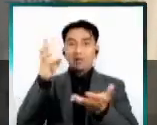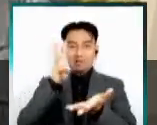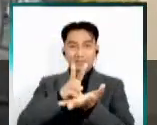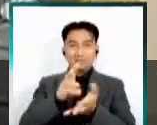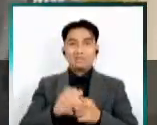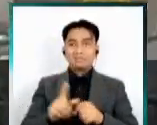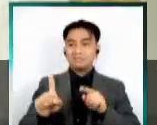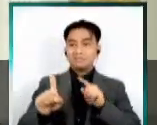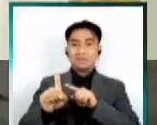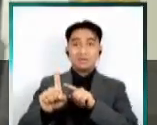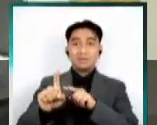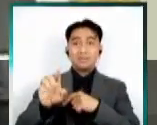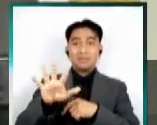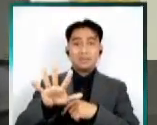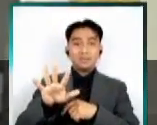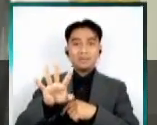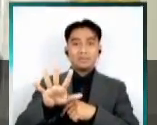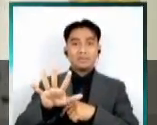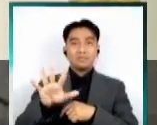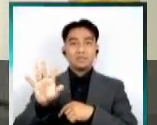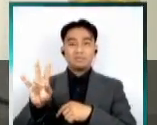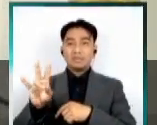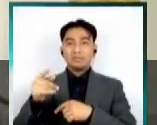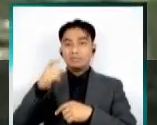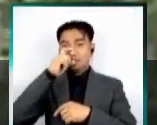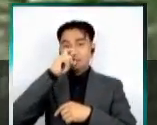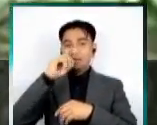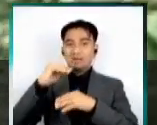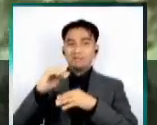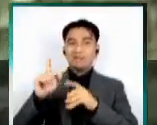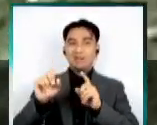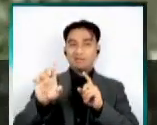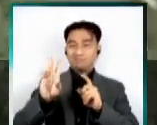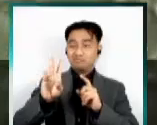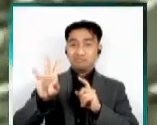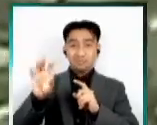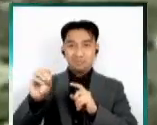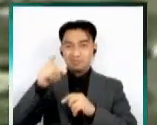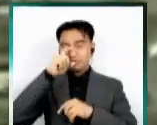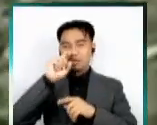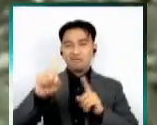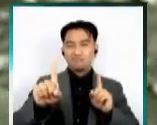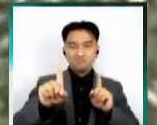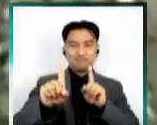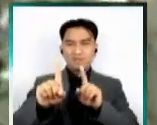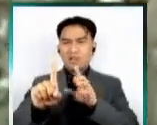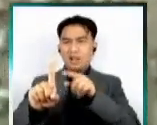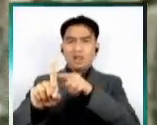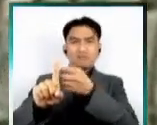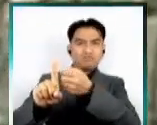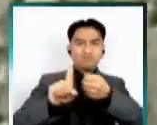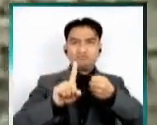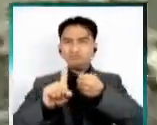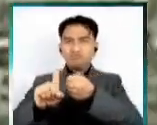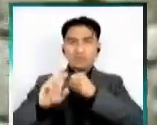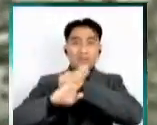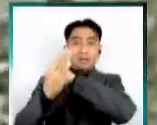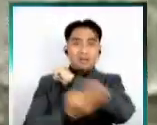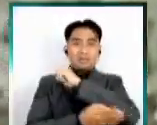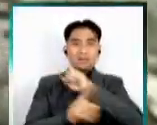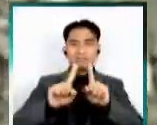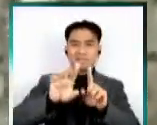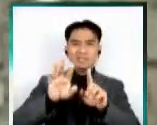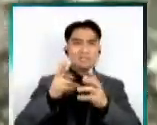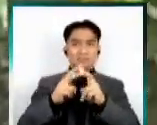nang lapitan siya ng isang lalaki, sabay hablot sa kanyang bag. Pero hindi bumitaw ang matanda sa bag kahit natumba na